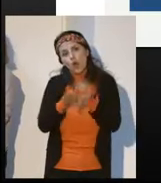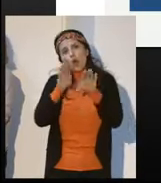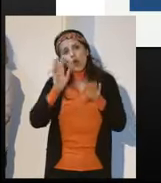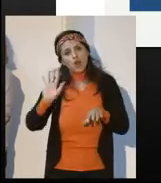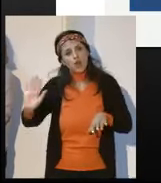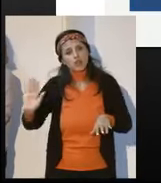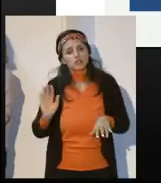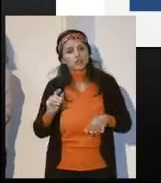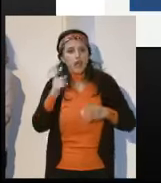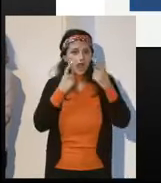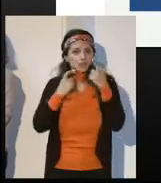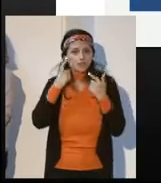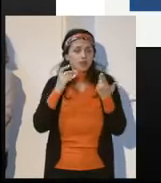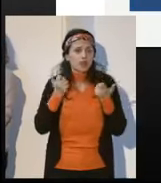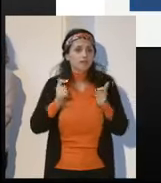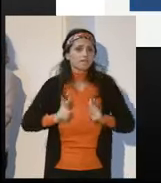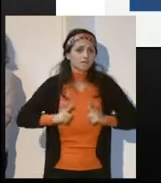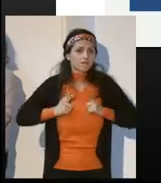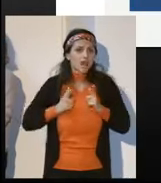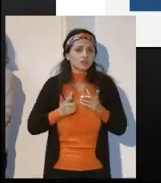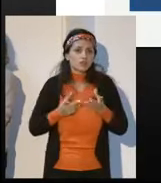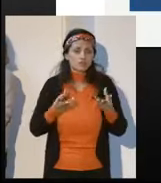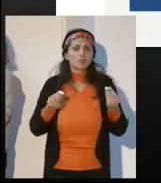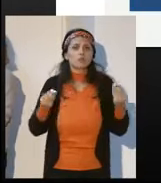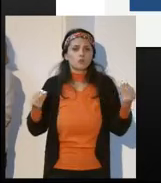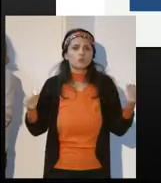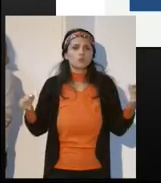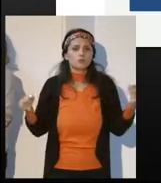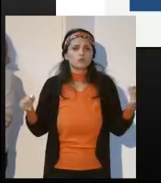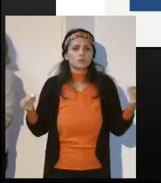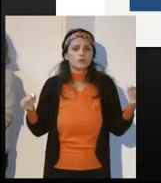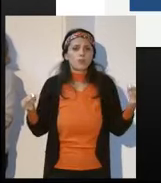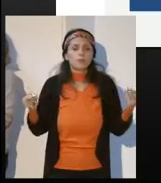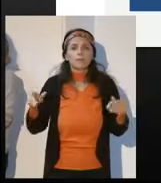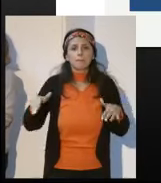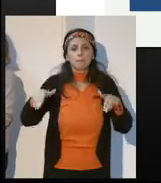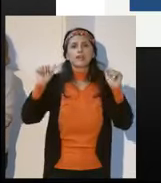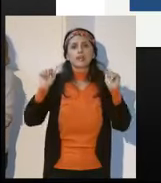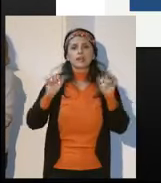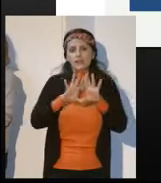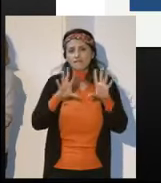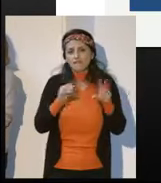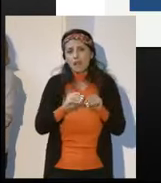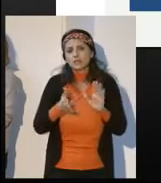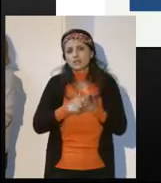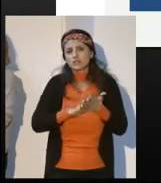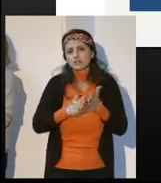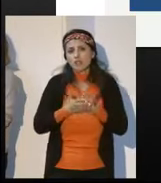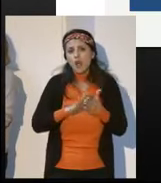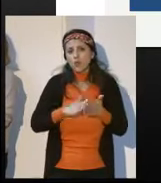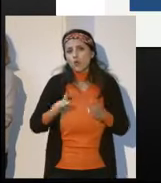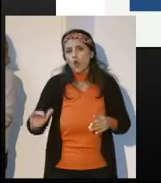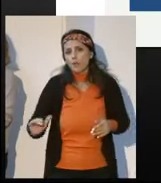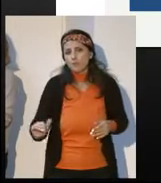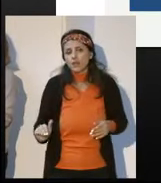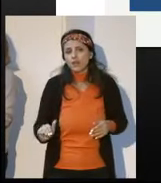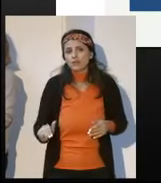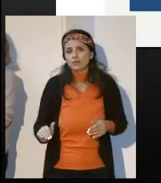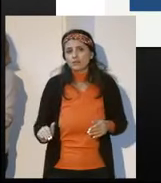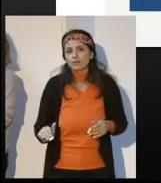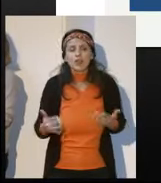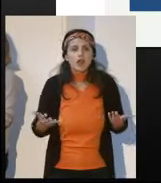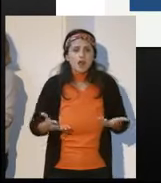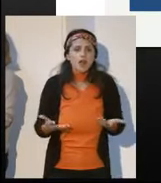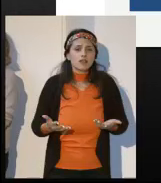experientele de viata a sute sau machiajul dragi sa spun chiar mii de familii sau copii care au in au trecut pragul